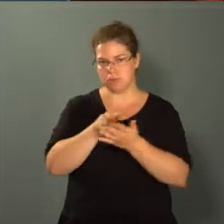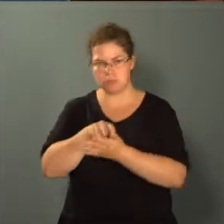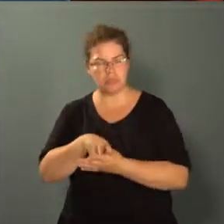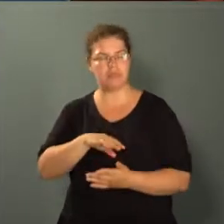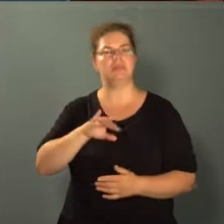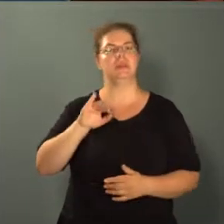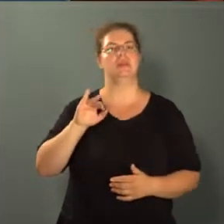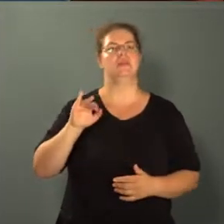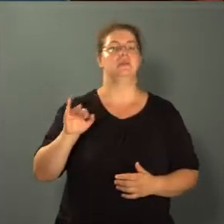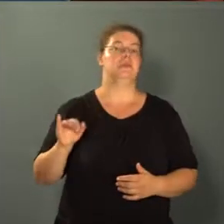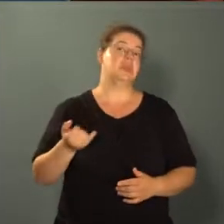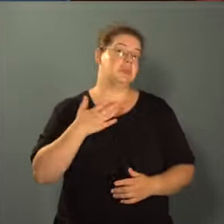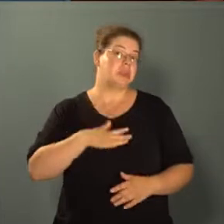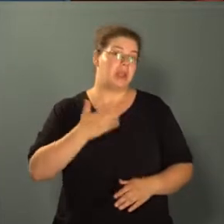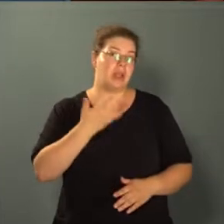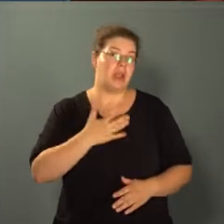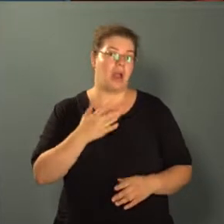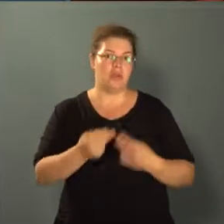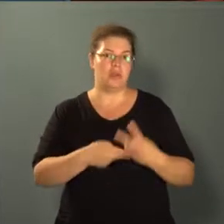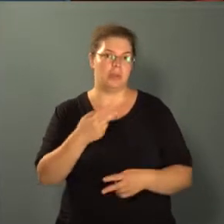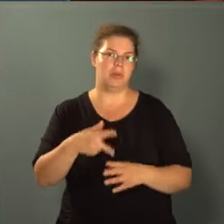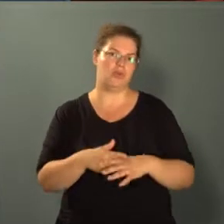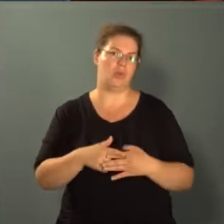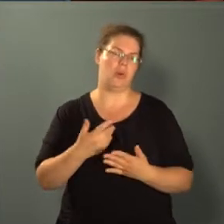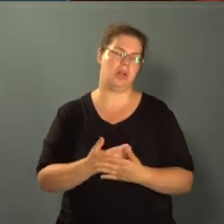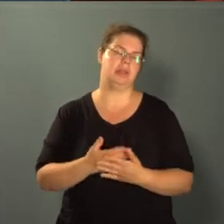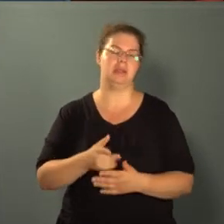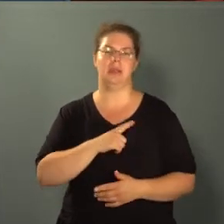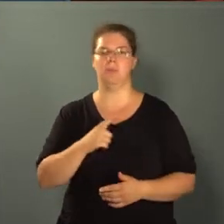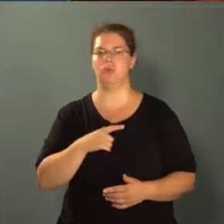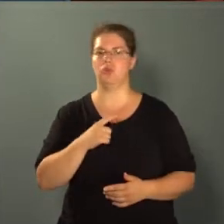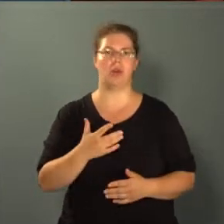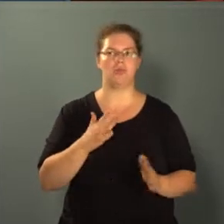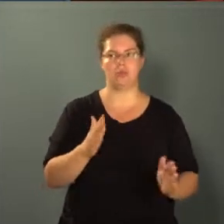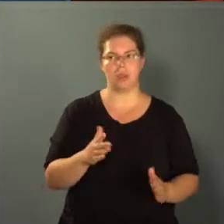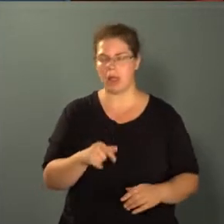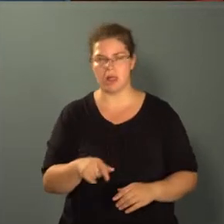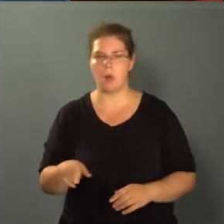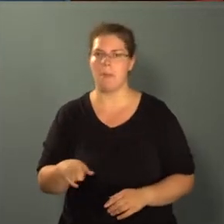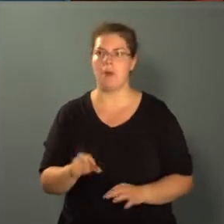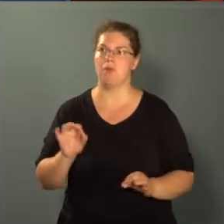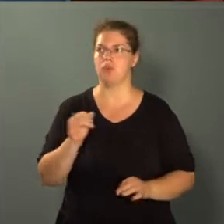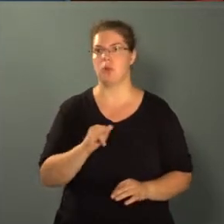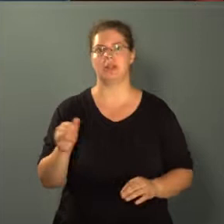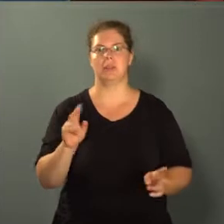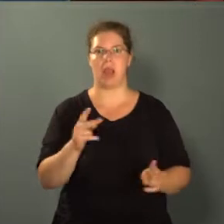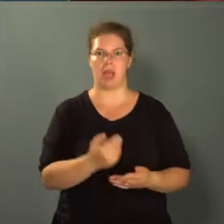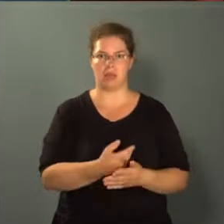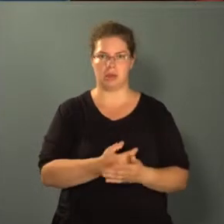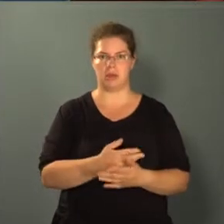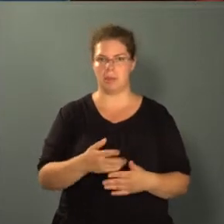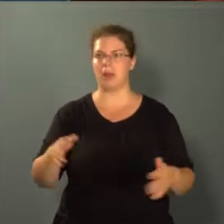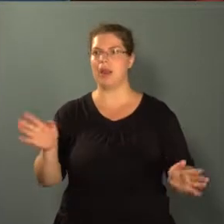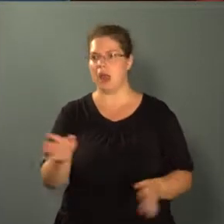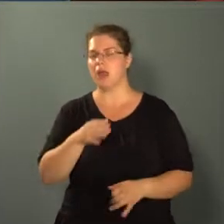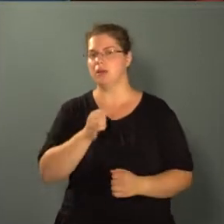összeszedni. Szeretnénk, hogy ez egy folyamatos dolog lenne, tehát hogy nem csak szezonban, mondjuk jó időben lehetne használni,